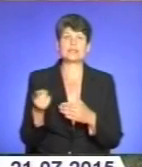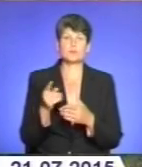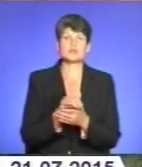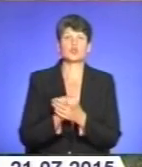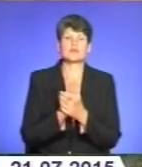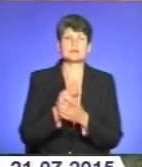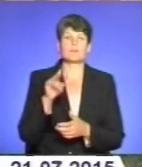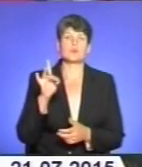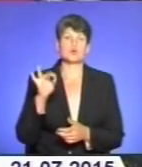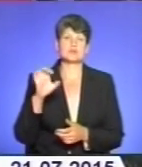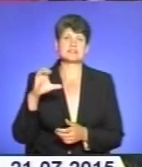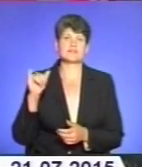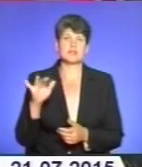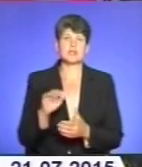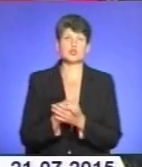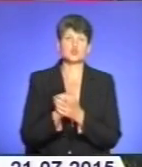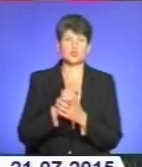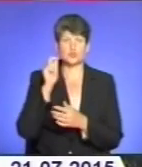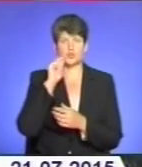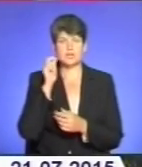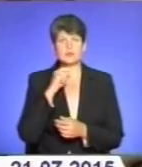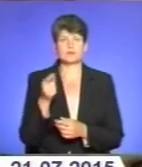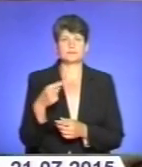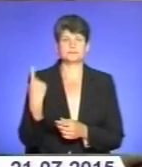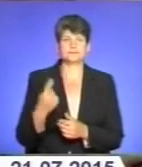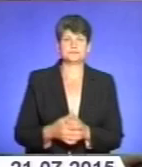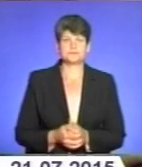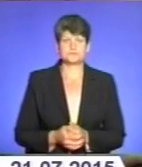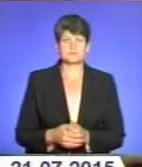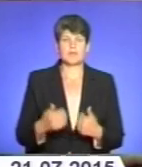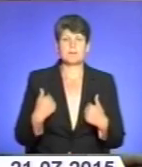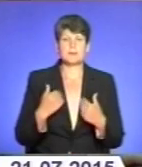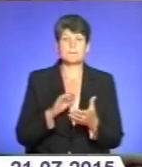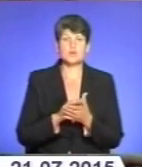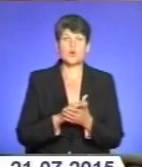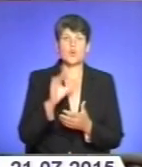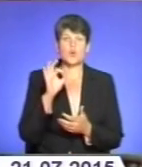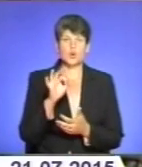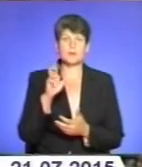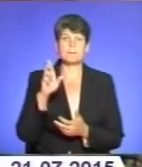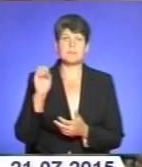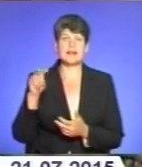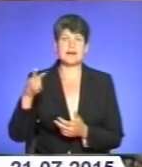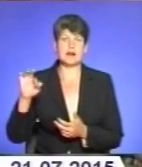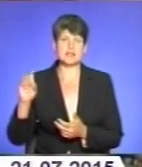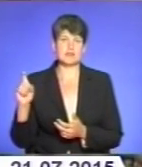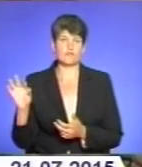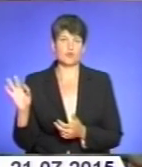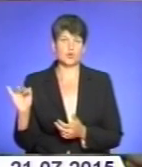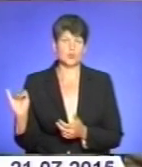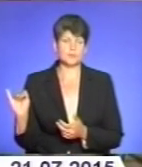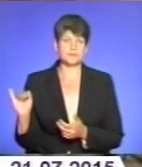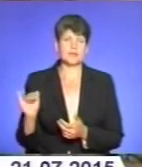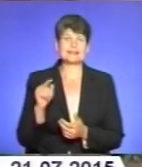товариство «Просвіта» і Союз українок Тернопільщини. Ми познайомилися з Ольгою Біляєвою на таких